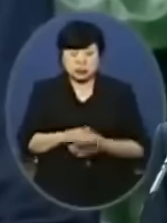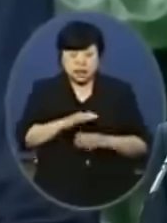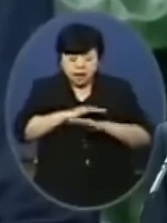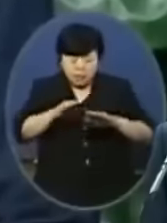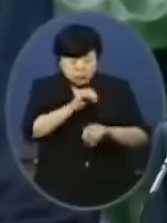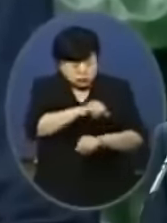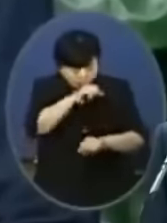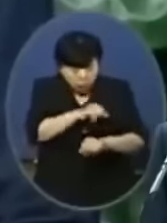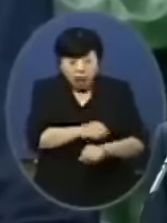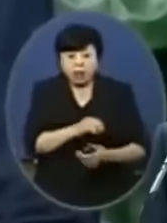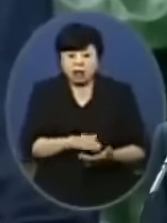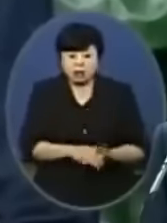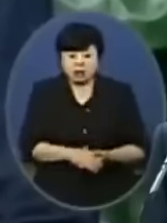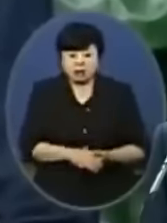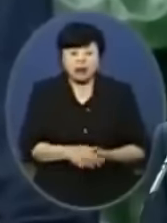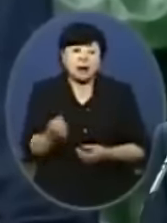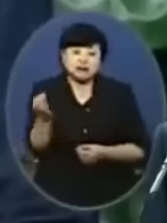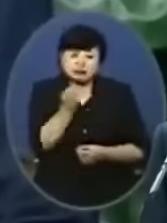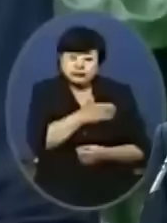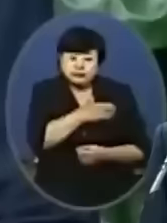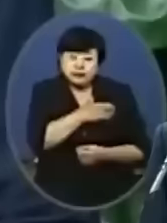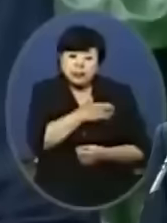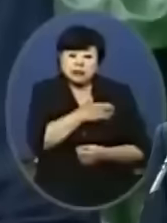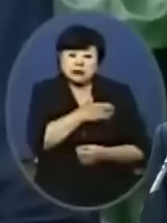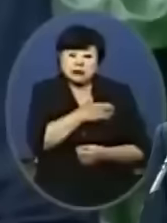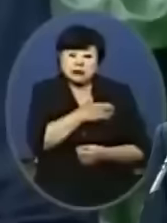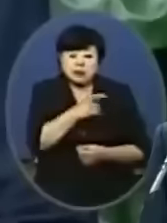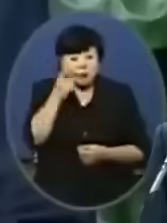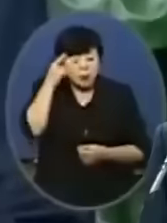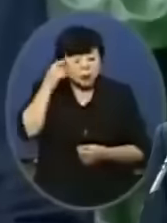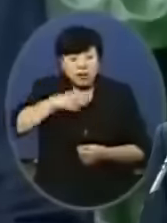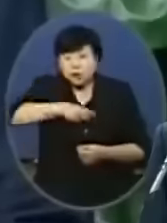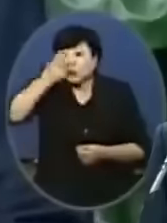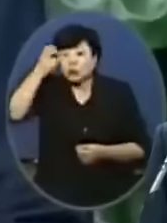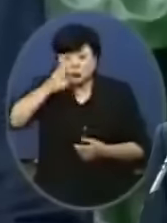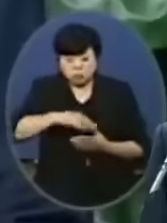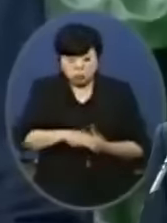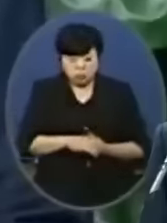해결을 잘하다는 것입니다. 부자들이 될수록 IQ가 높아지고